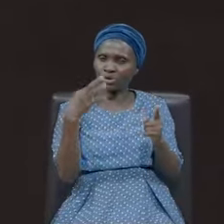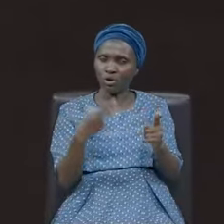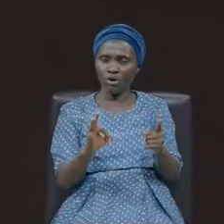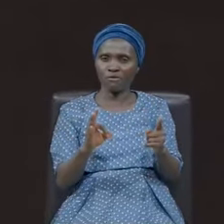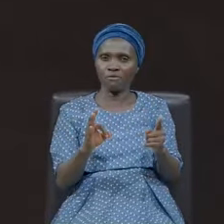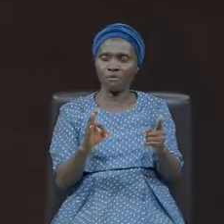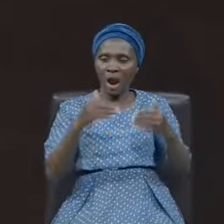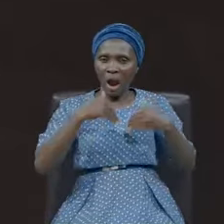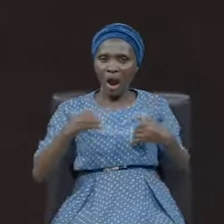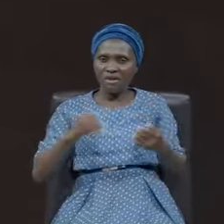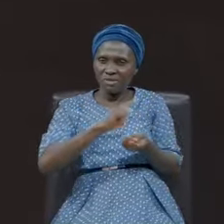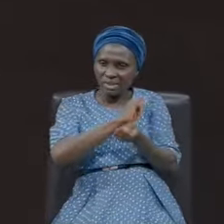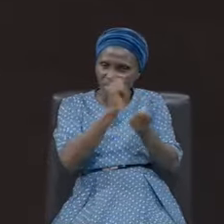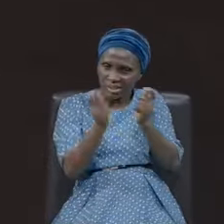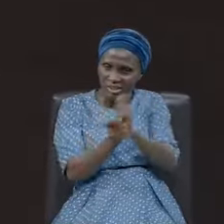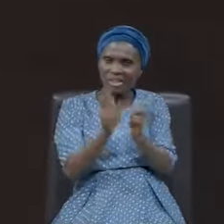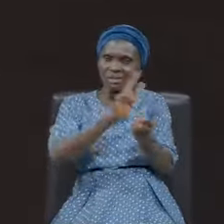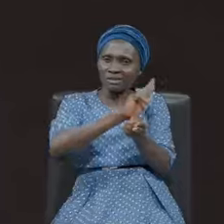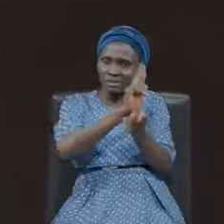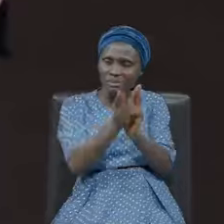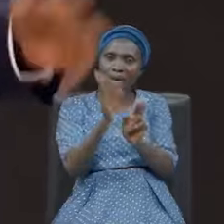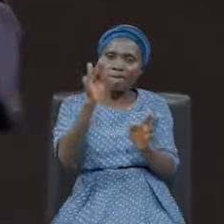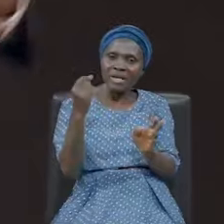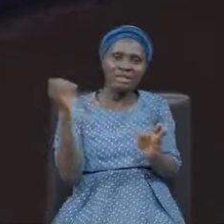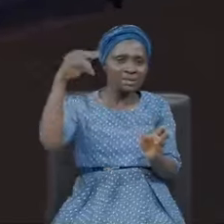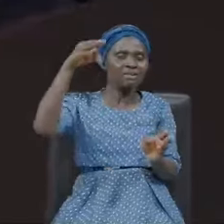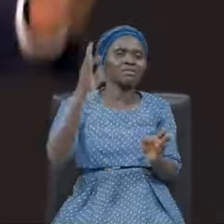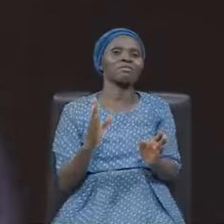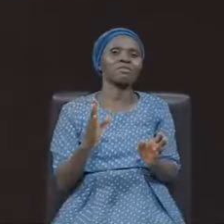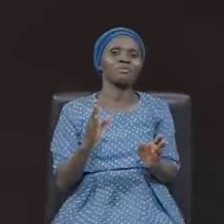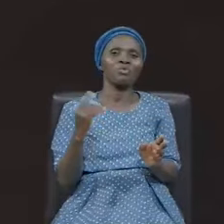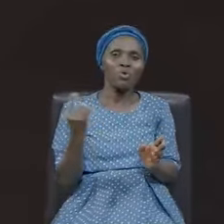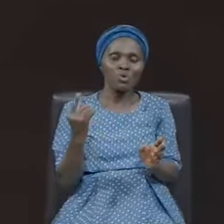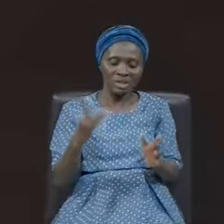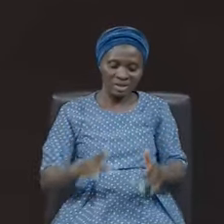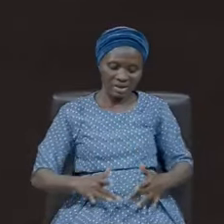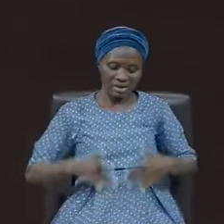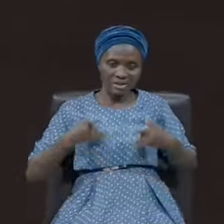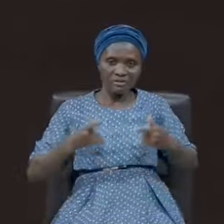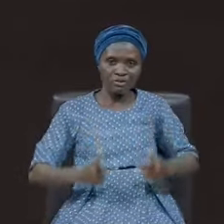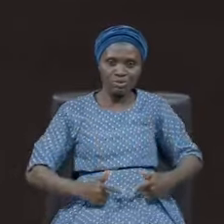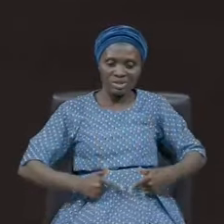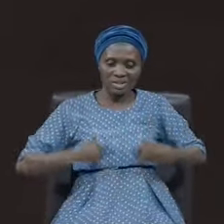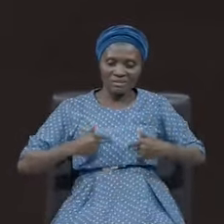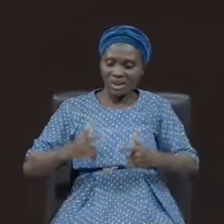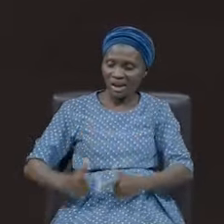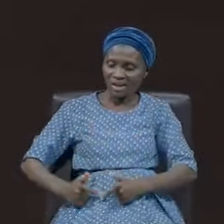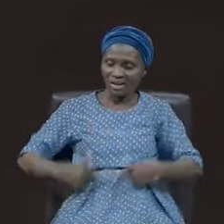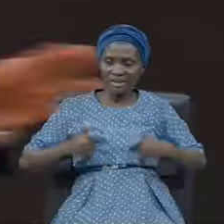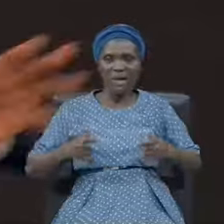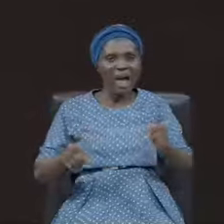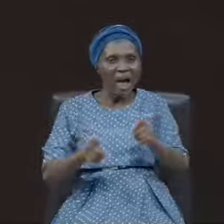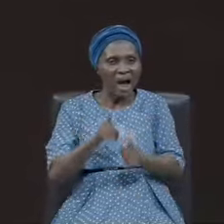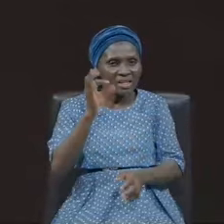la transformation par la grâce de Dieu. Tu continues de mener ta vie routinière comme s'il n'y aura pas de